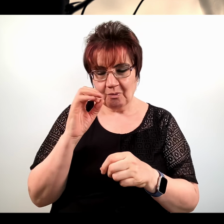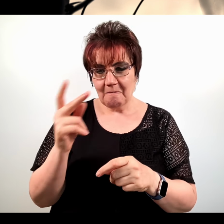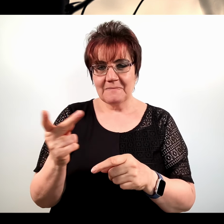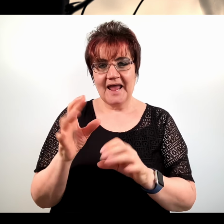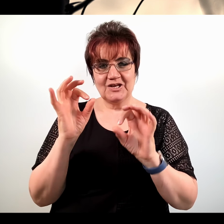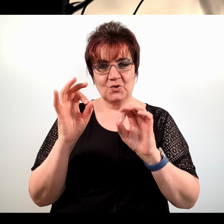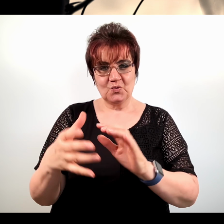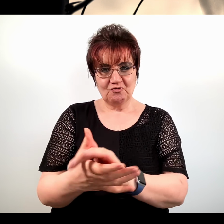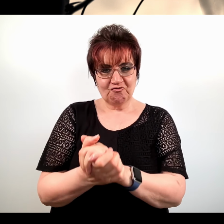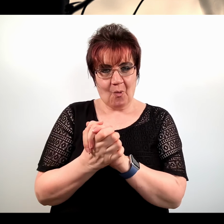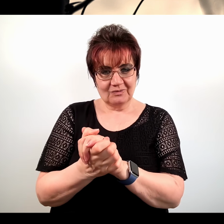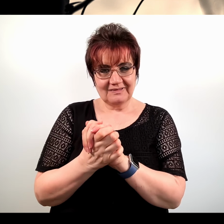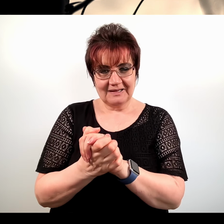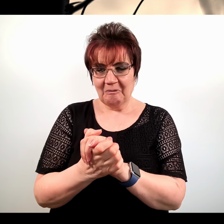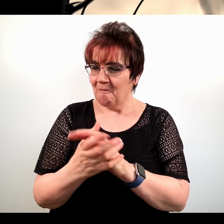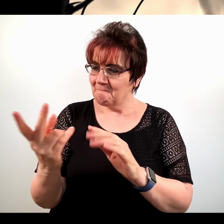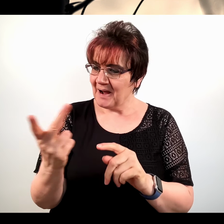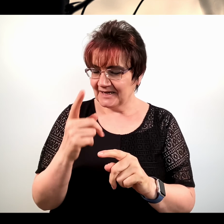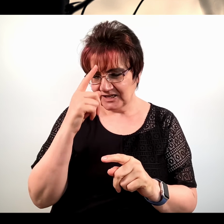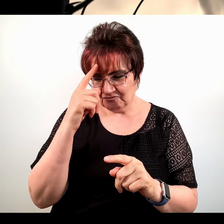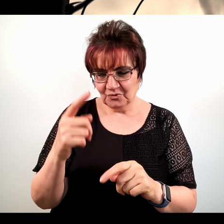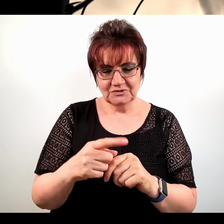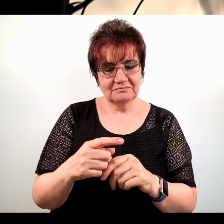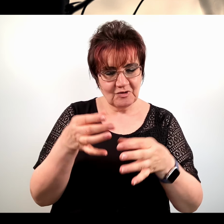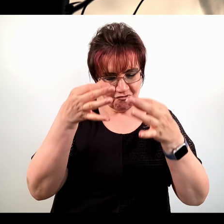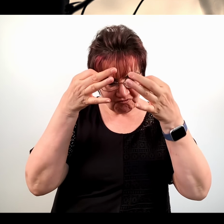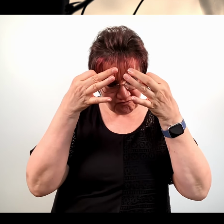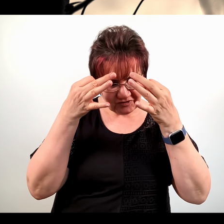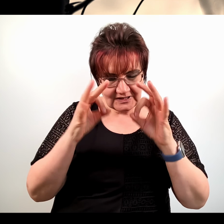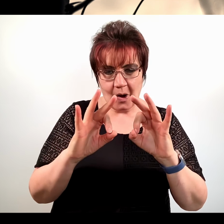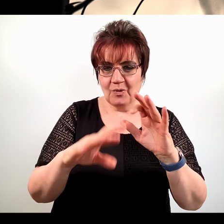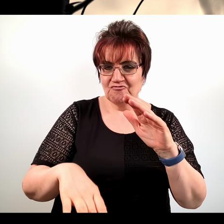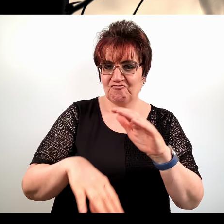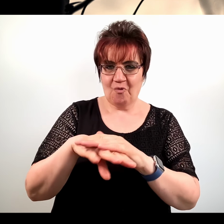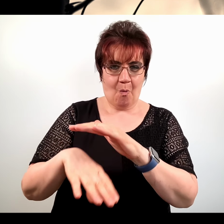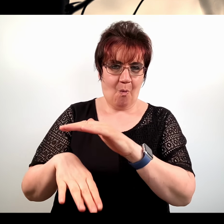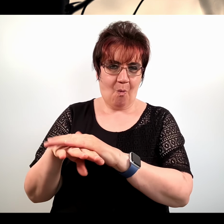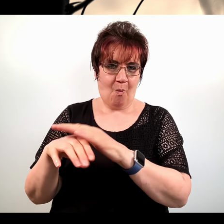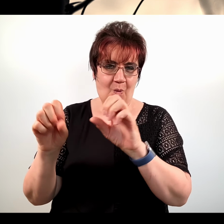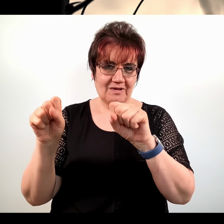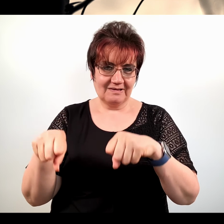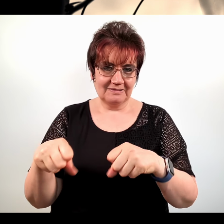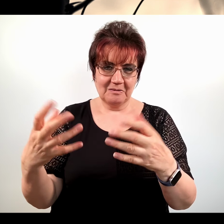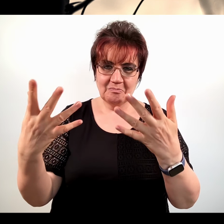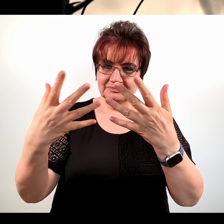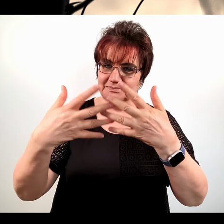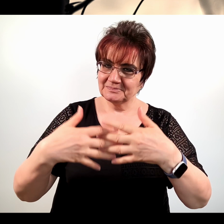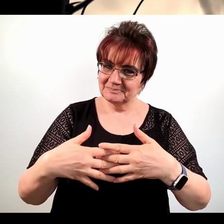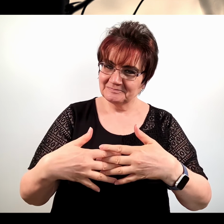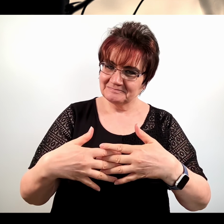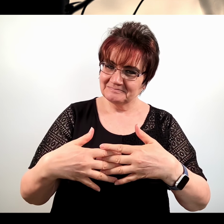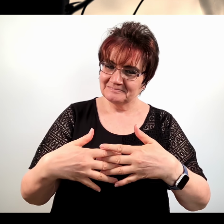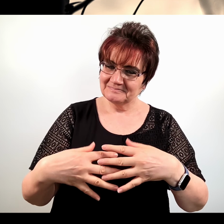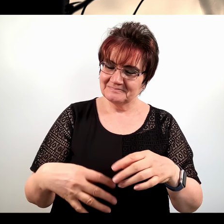gute Freunde wurden und wussten, dass sich der eine auf den anderen immer verlassen konnte.